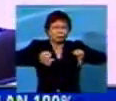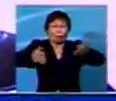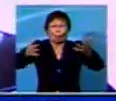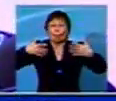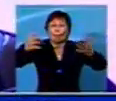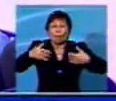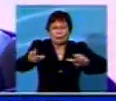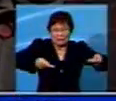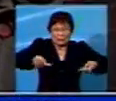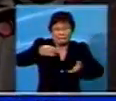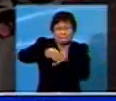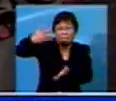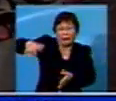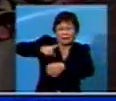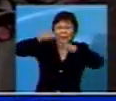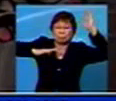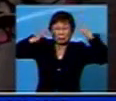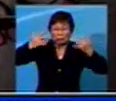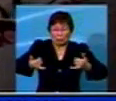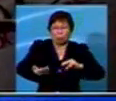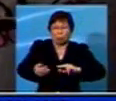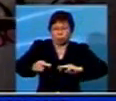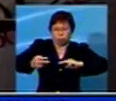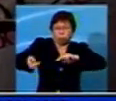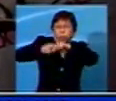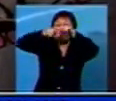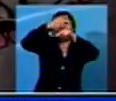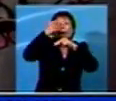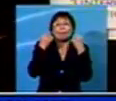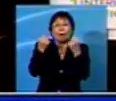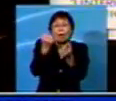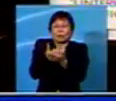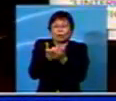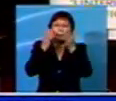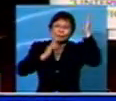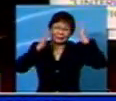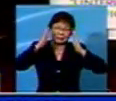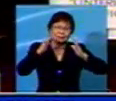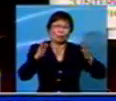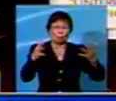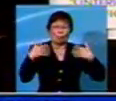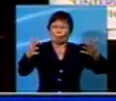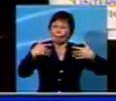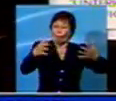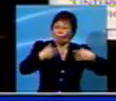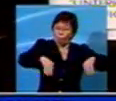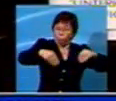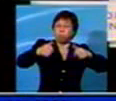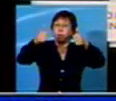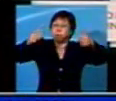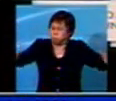permintaan bagi kenderaan mewah di negara ini semakin meningkat seiring pengukuhan ekonomi negara dengan sambutan pasaran yang semakin